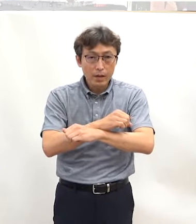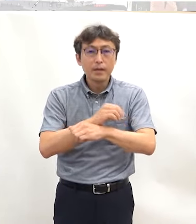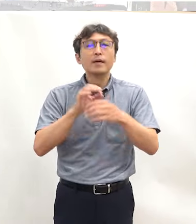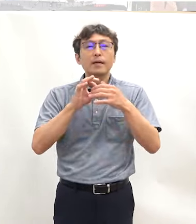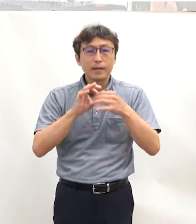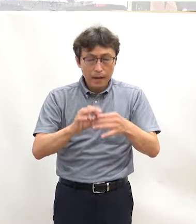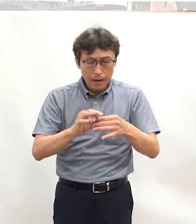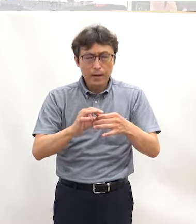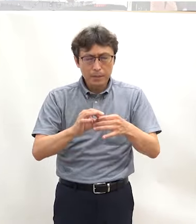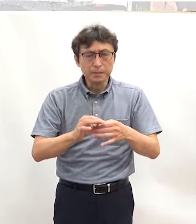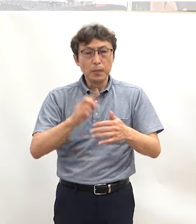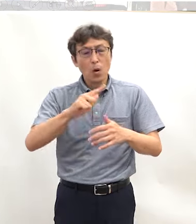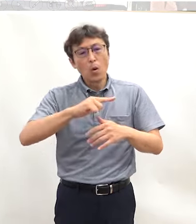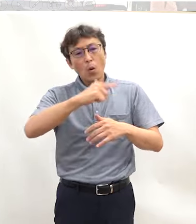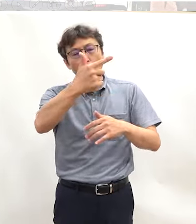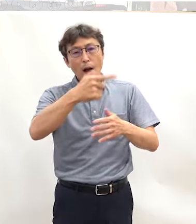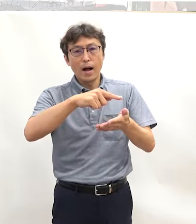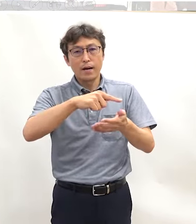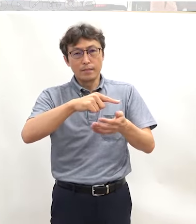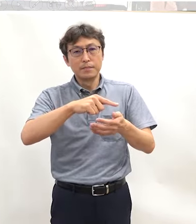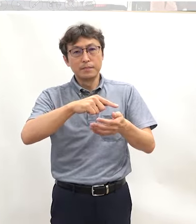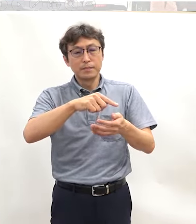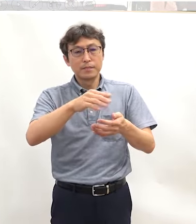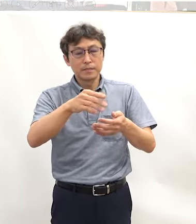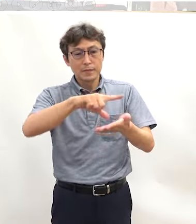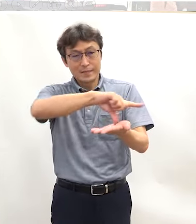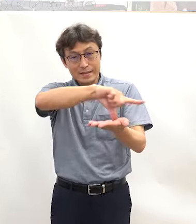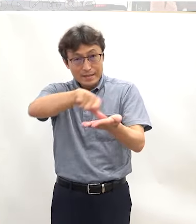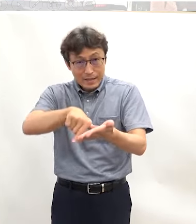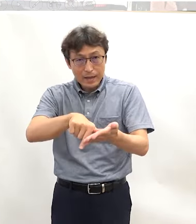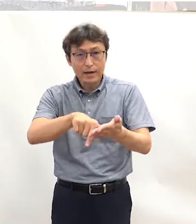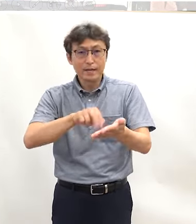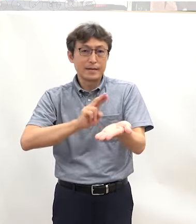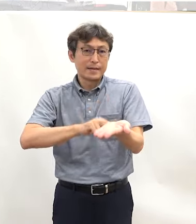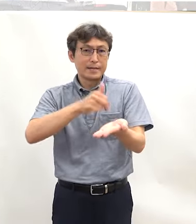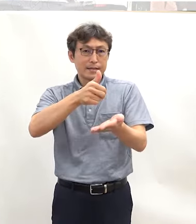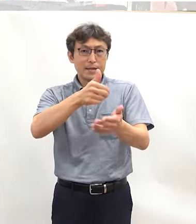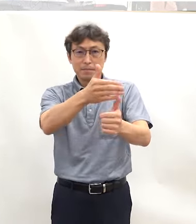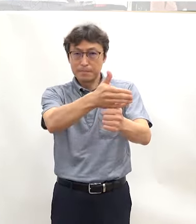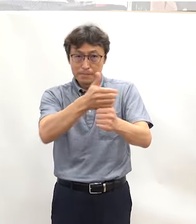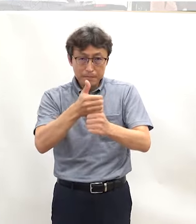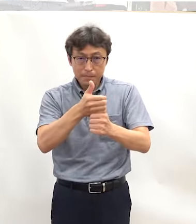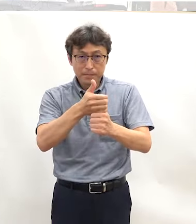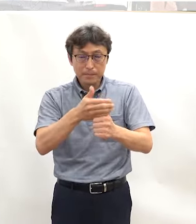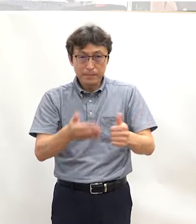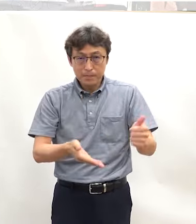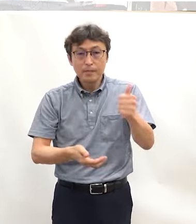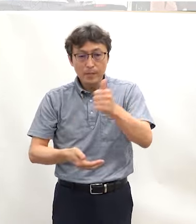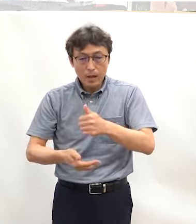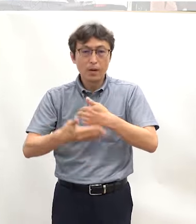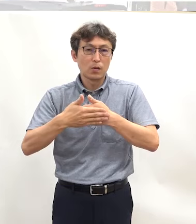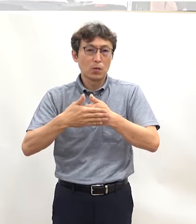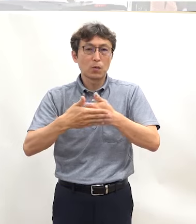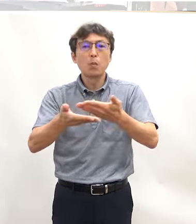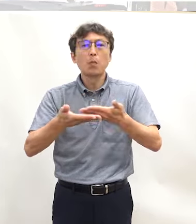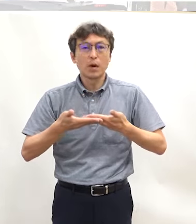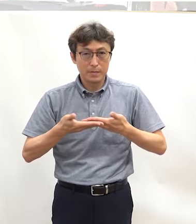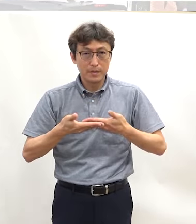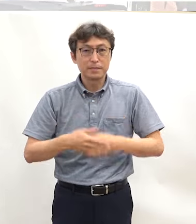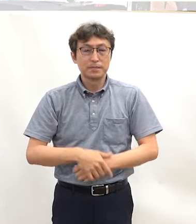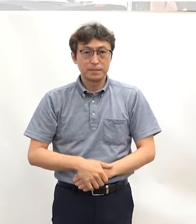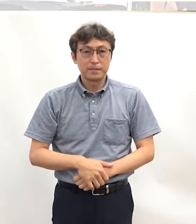きから小児科医を確保して、そして場所もですね、もう一定の場所で、市